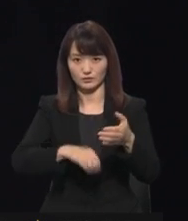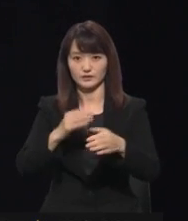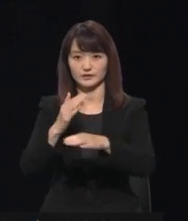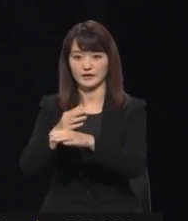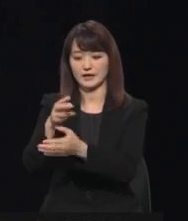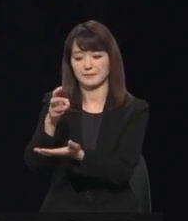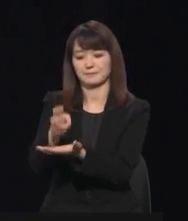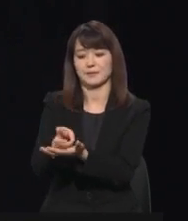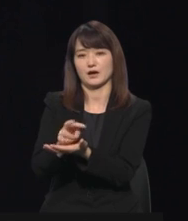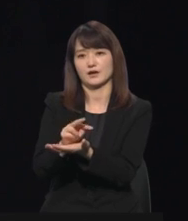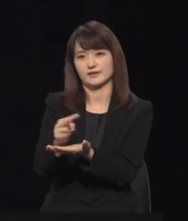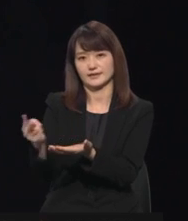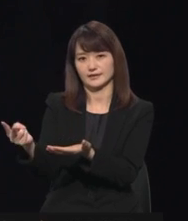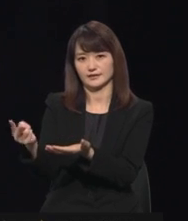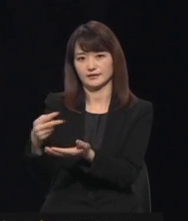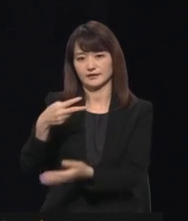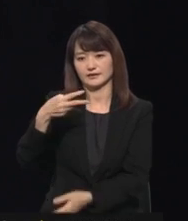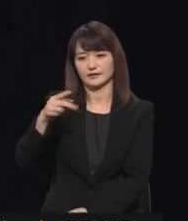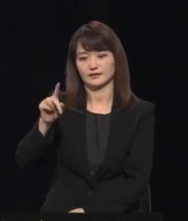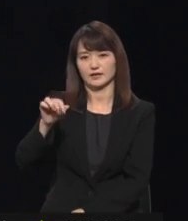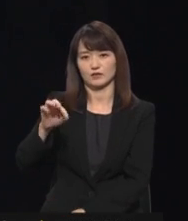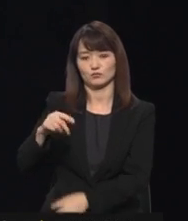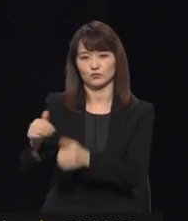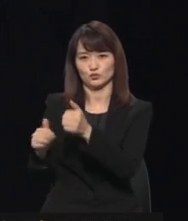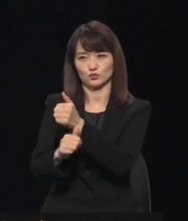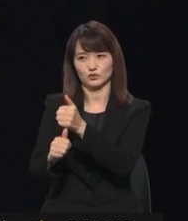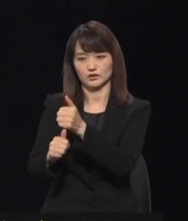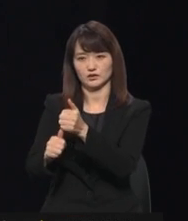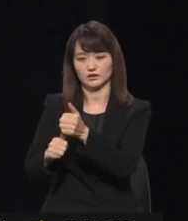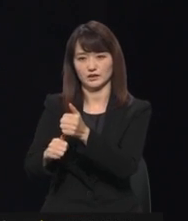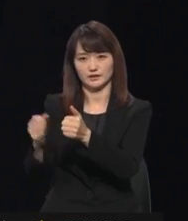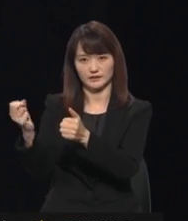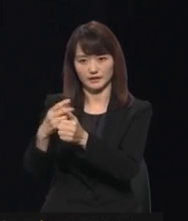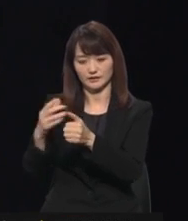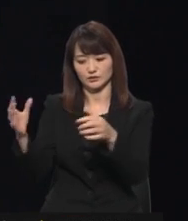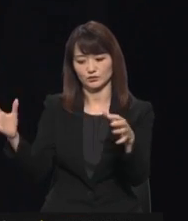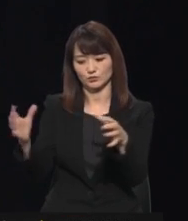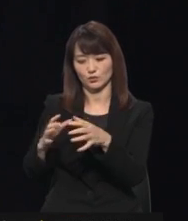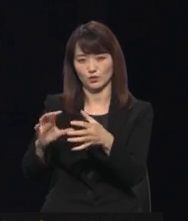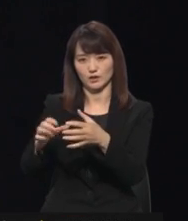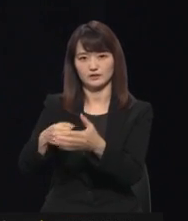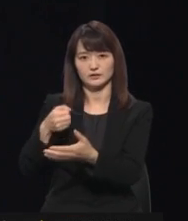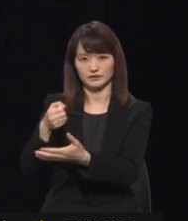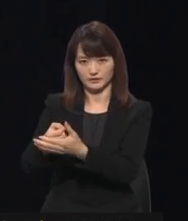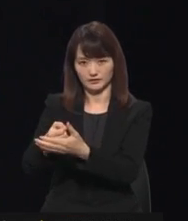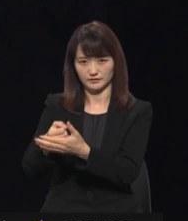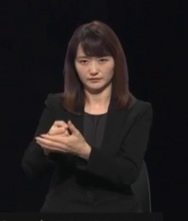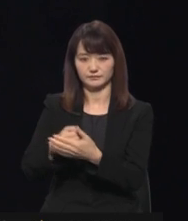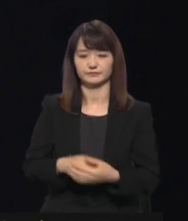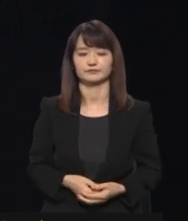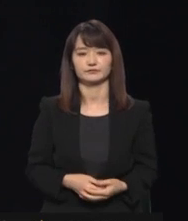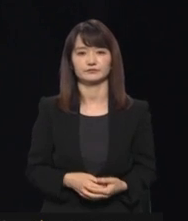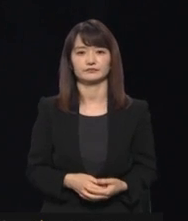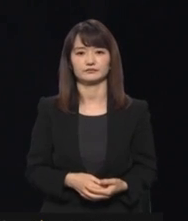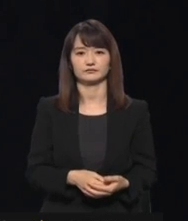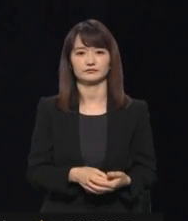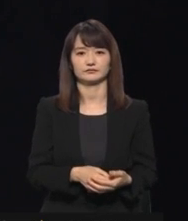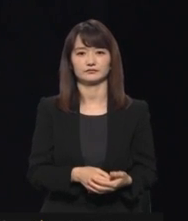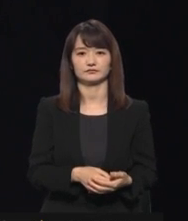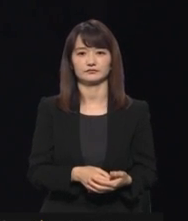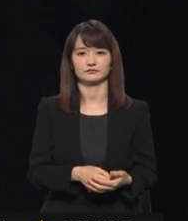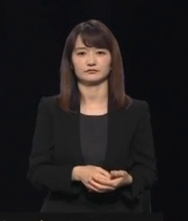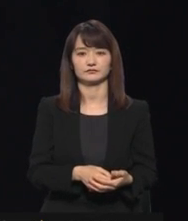어 당 무 에서는 의결이 되는데요 다 부결된 것 자체가 친한 형 대변인 말대로 예상하기 어려웠던 상황입니다